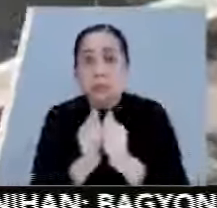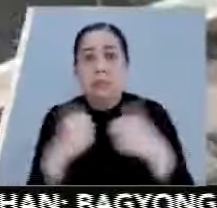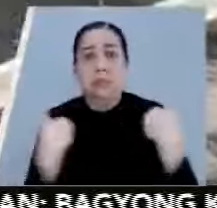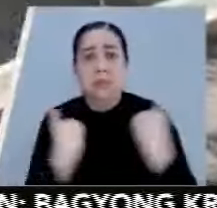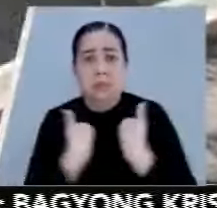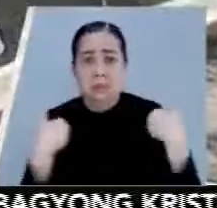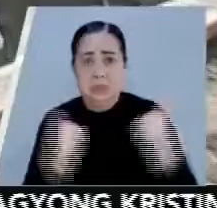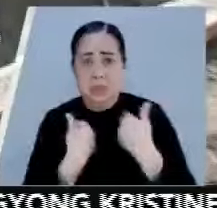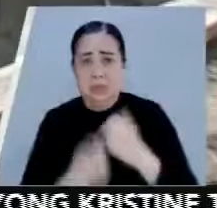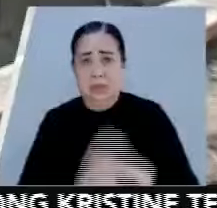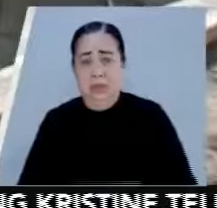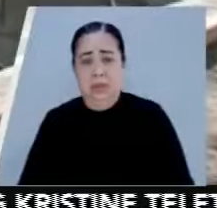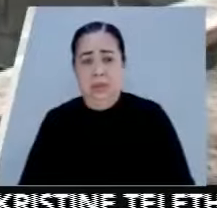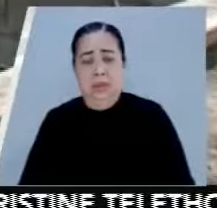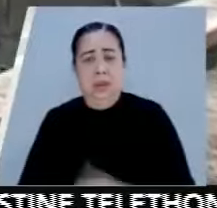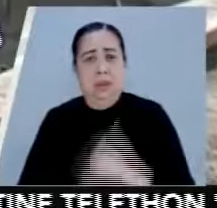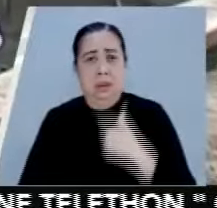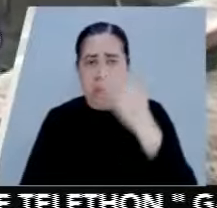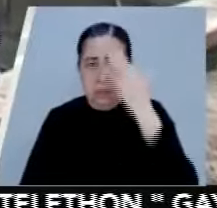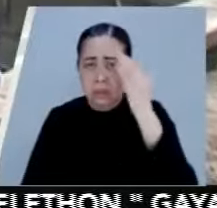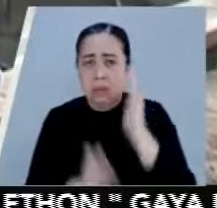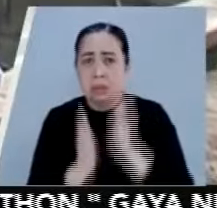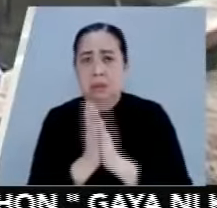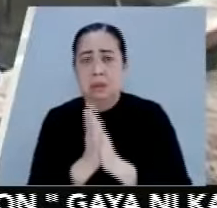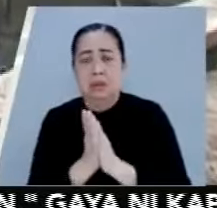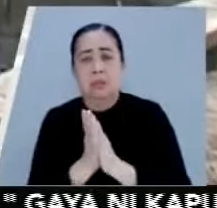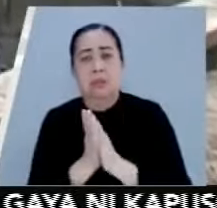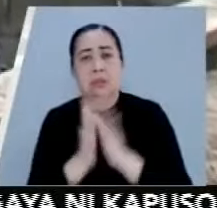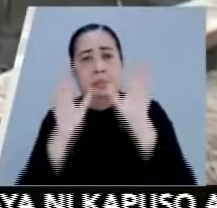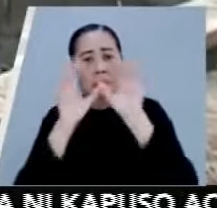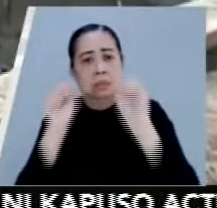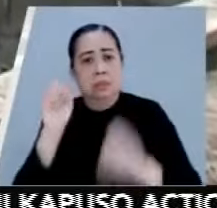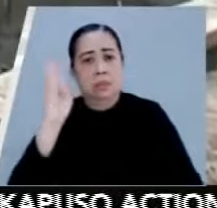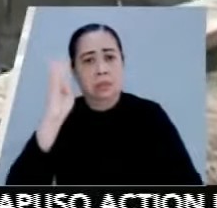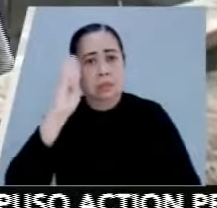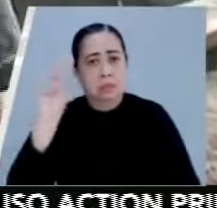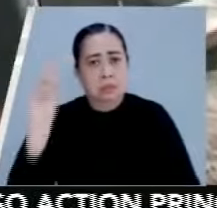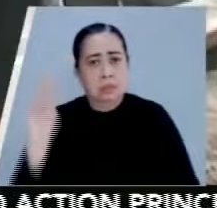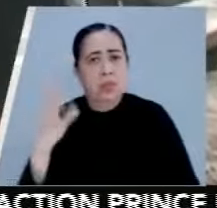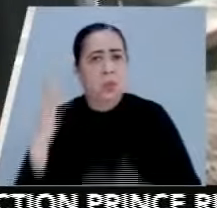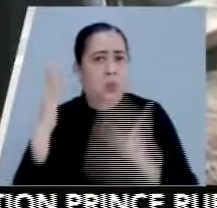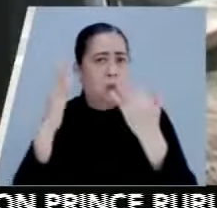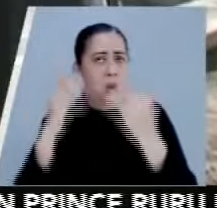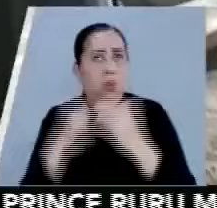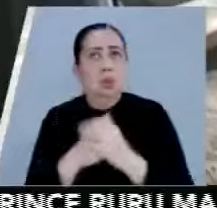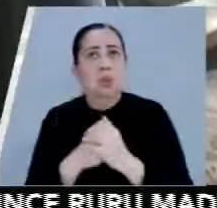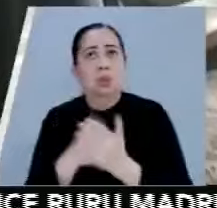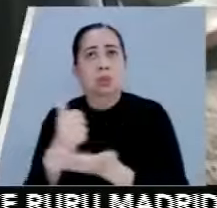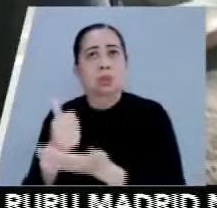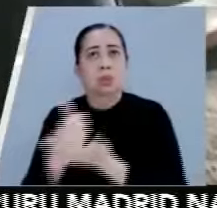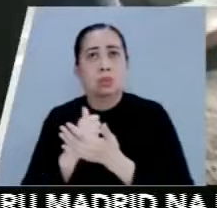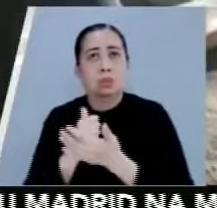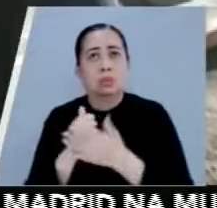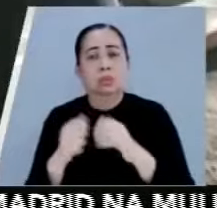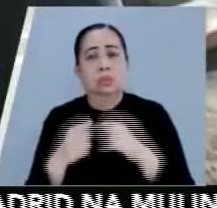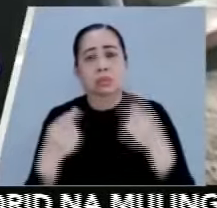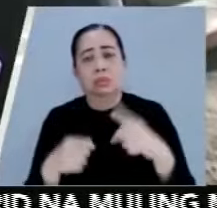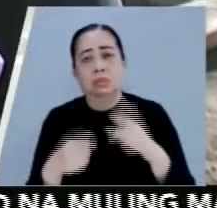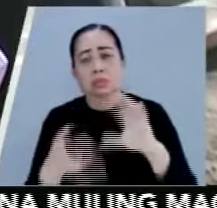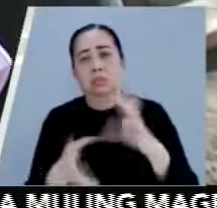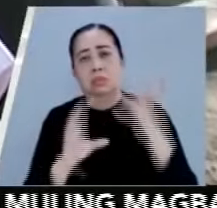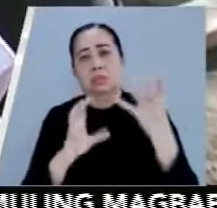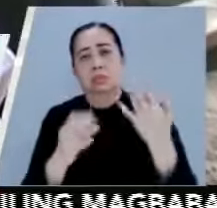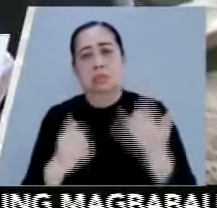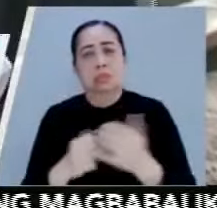nananawagan po ako kayo Mahal na Pangulong Bongbong Marcos na sana po matulungan po kami sa nangyaring trahedyang to na